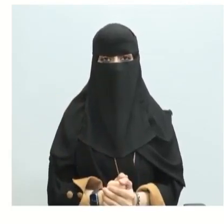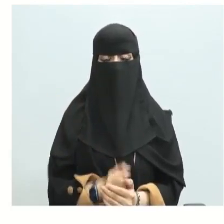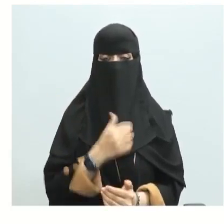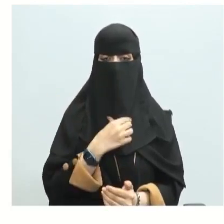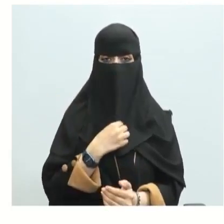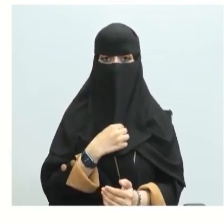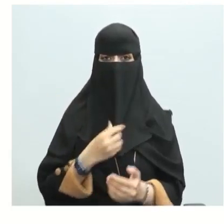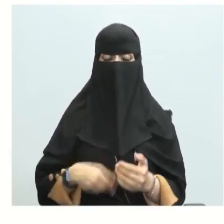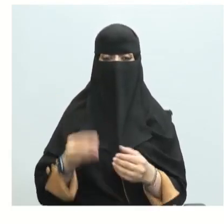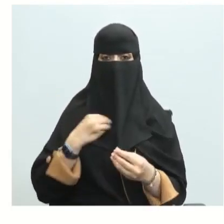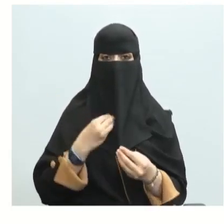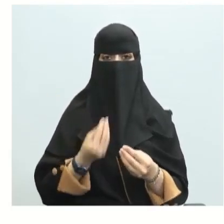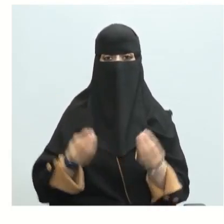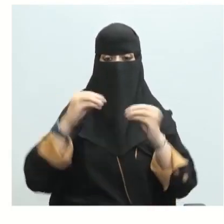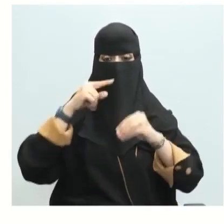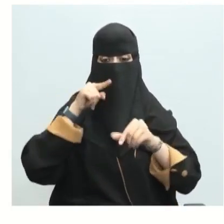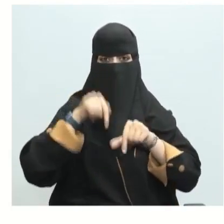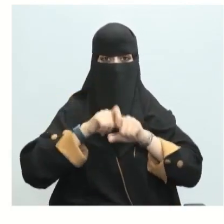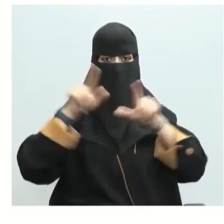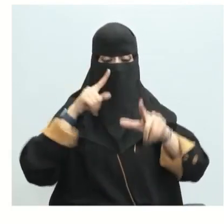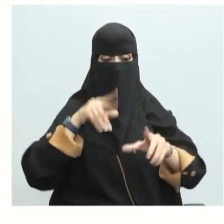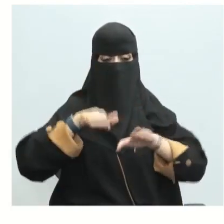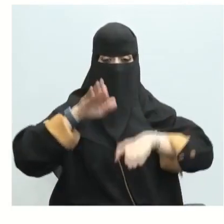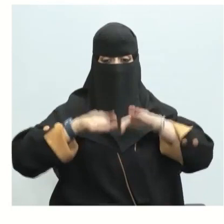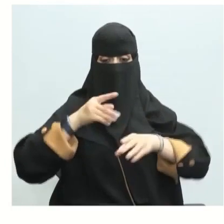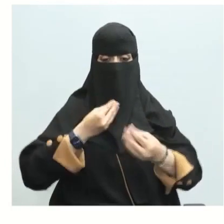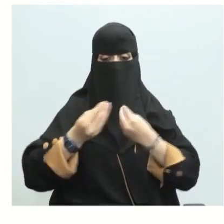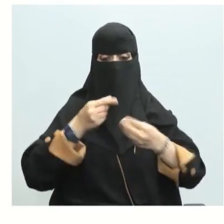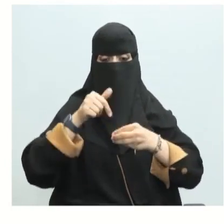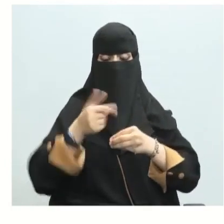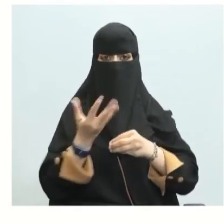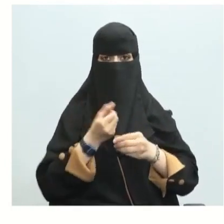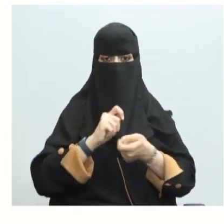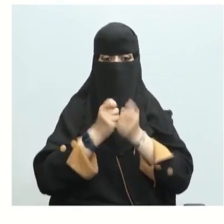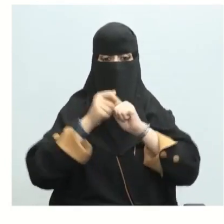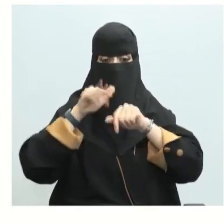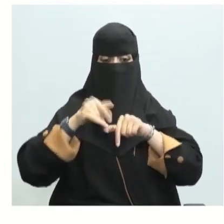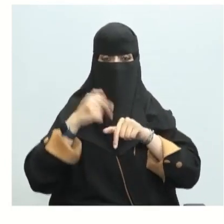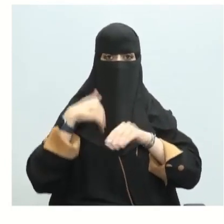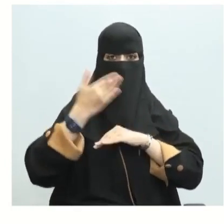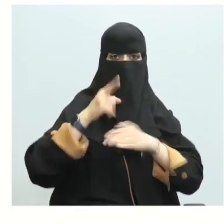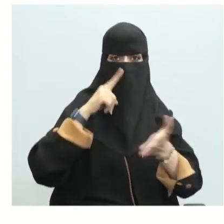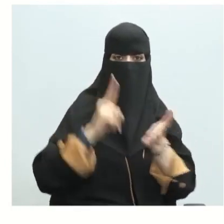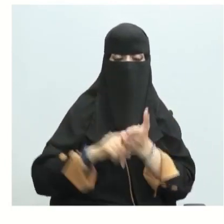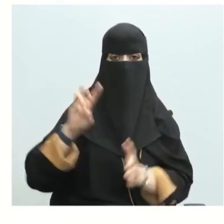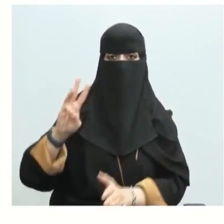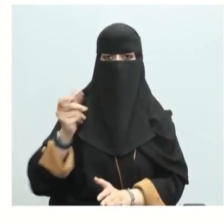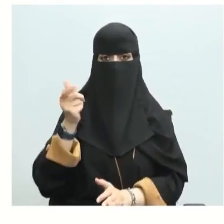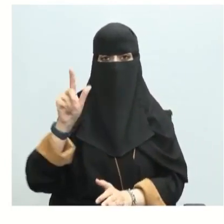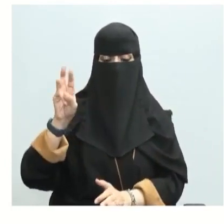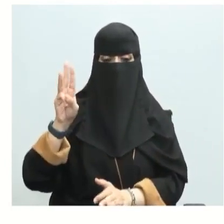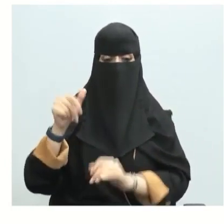تبين معادله التفاعل المطلوبه حساب التغير المحتوى الحراري لها ان ثالث اكسيد الكبريت هو نات هنا